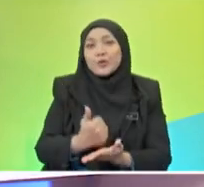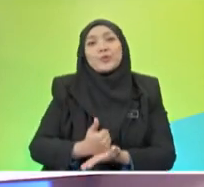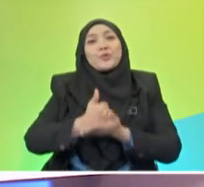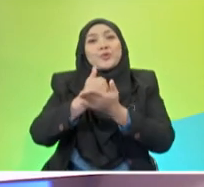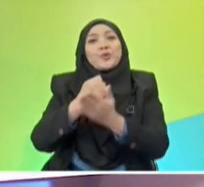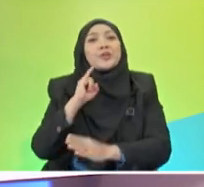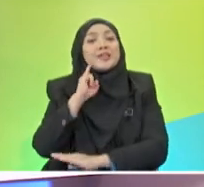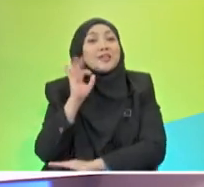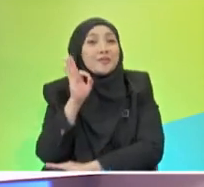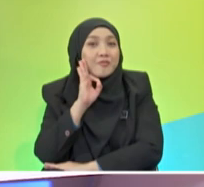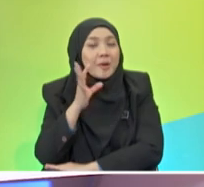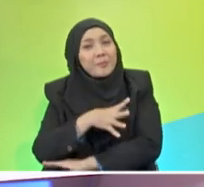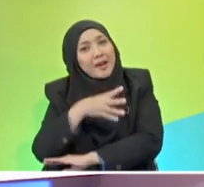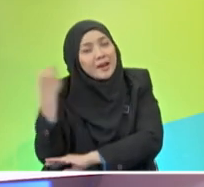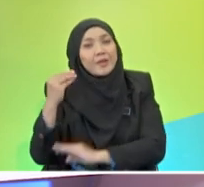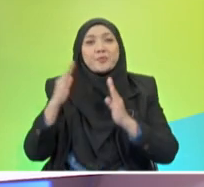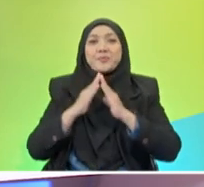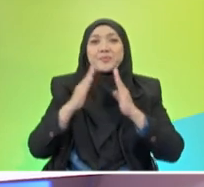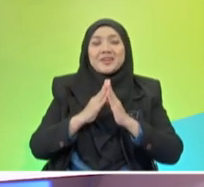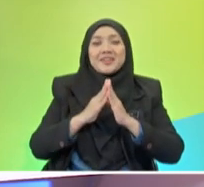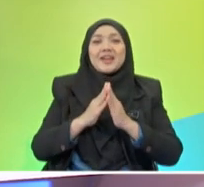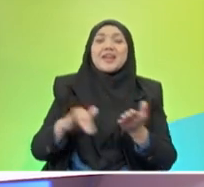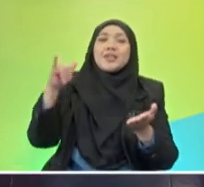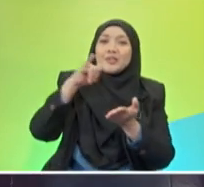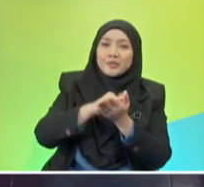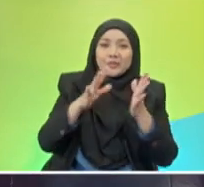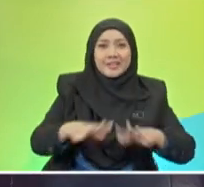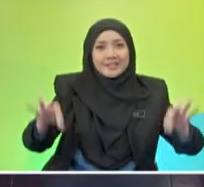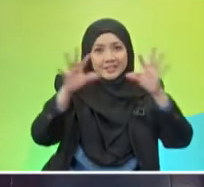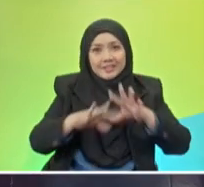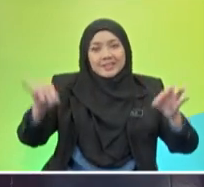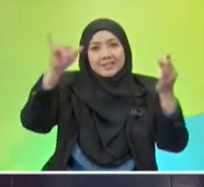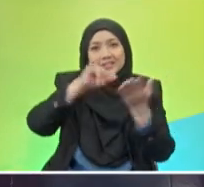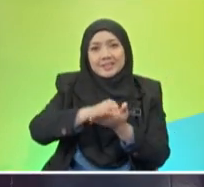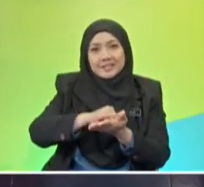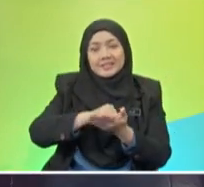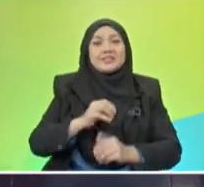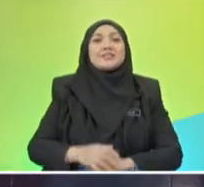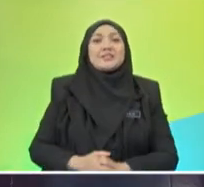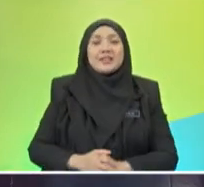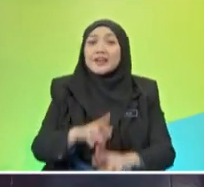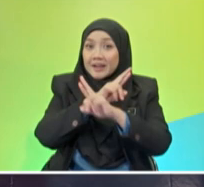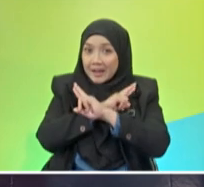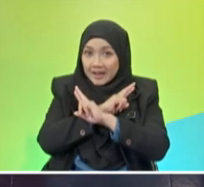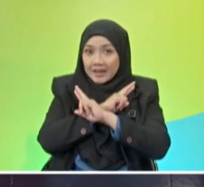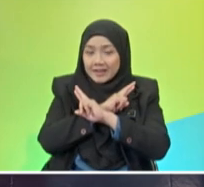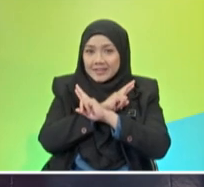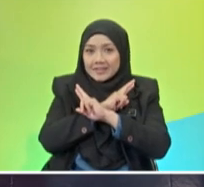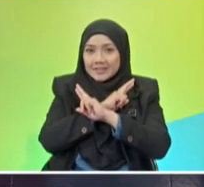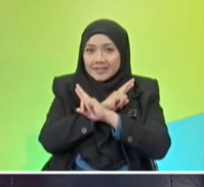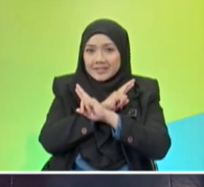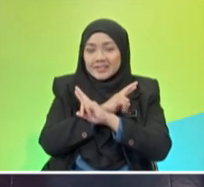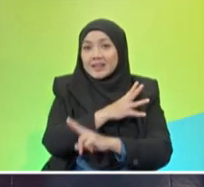rakannya. Itulah ceritanya, cikgu. Ya, itulah ceritanya. Baiklah, cikgu. Dengan itu, apa kata kita berehat sebentar, cikgu? Boleh. Kita bagi Ifah berehat